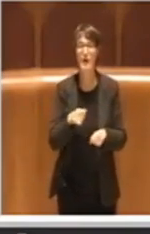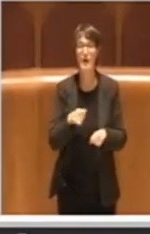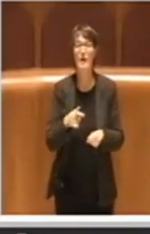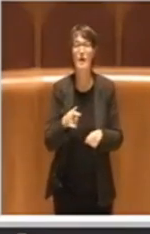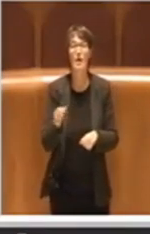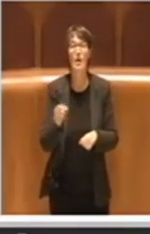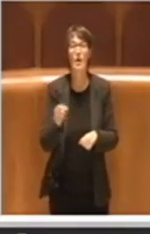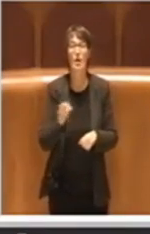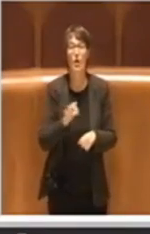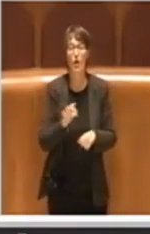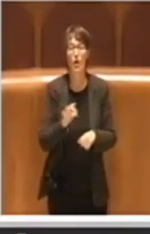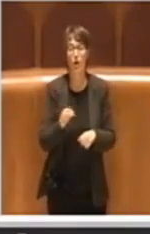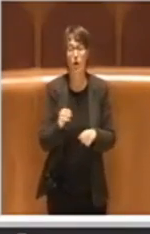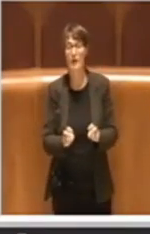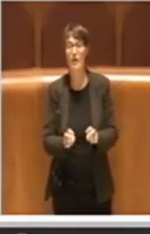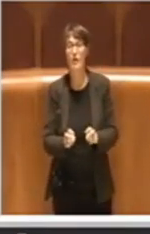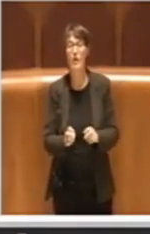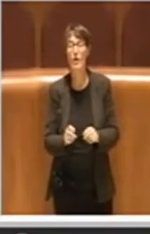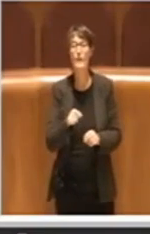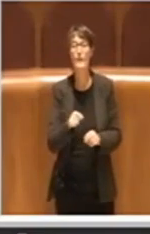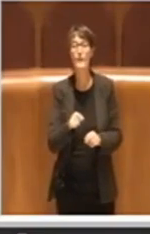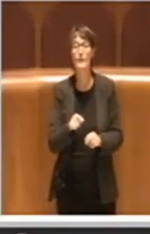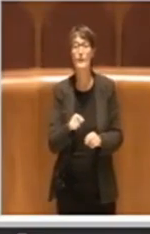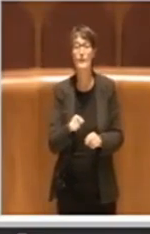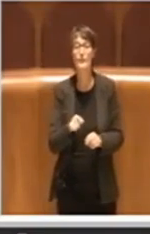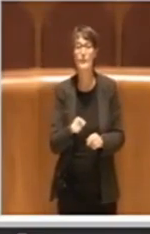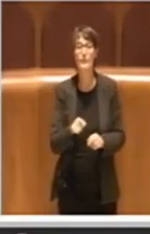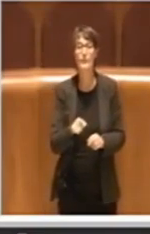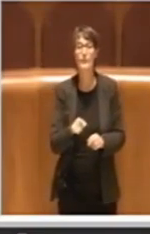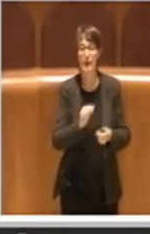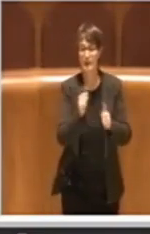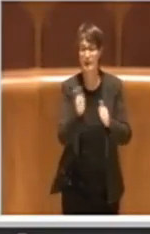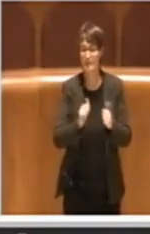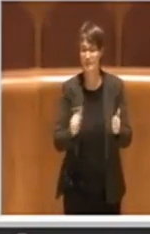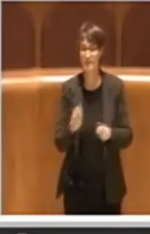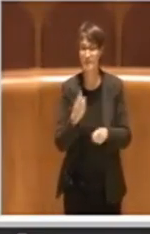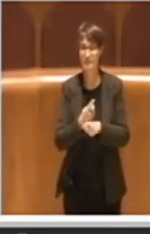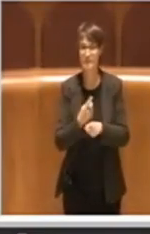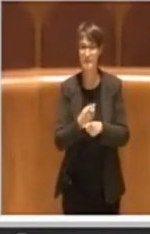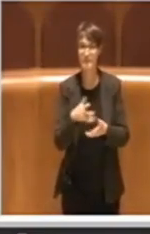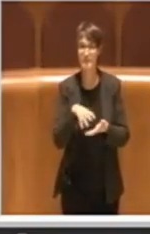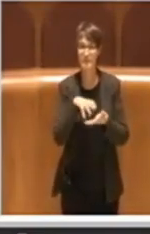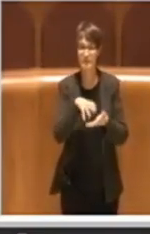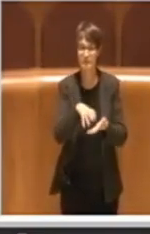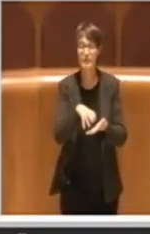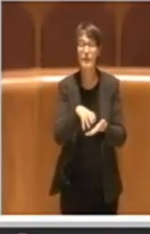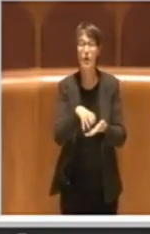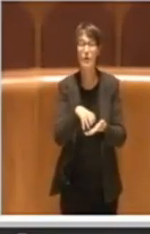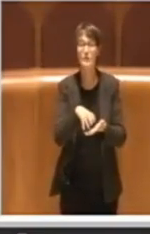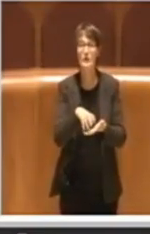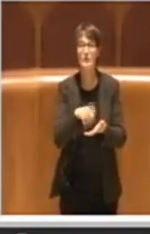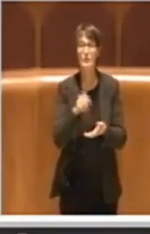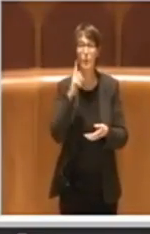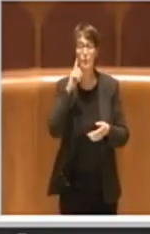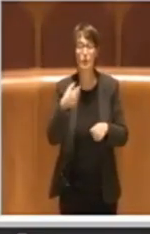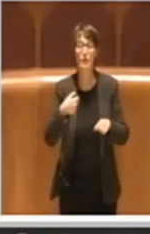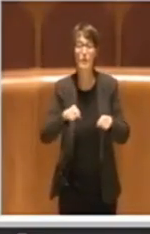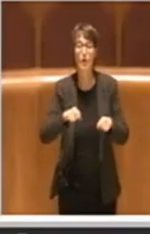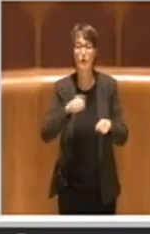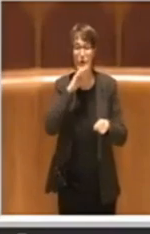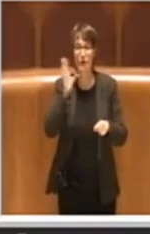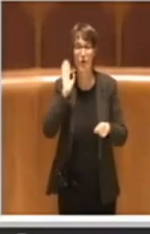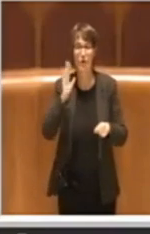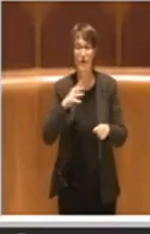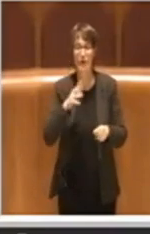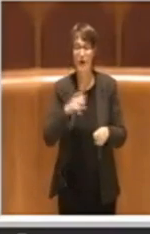elettrica differenziando il contributo in funzione della eventuale rottamazione di ciclomotore o motociclo inquinante